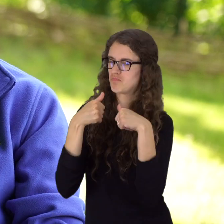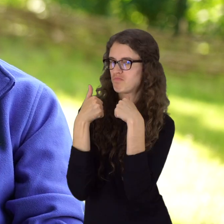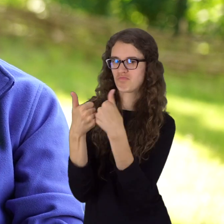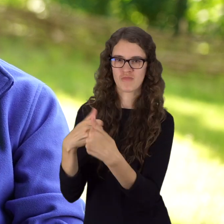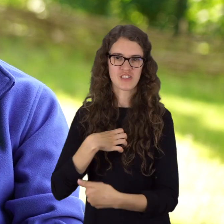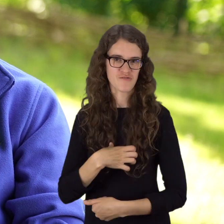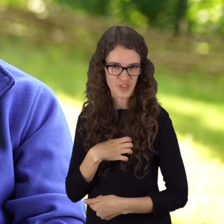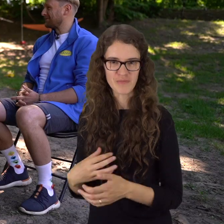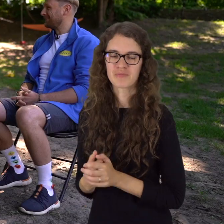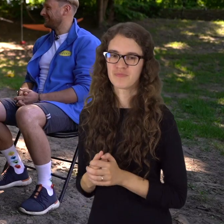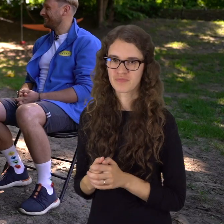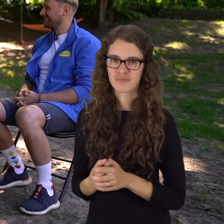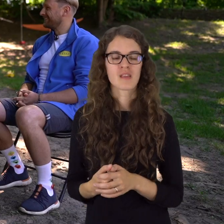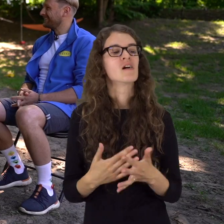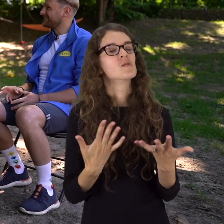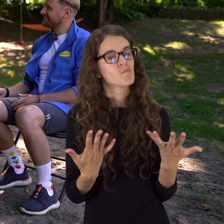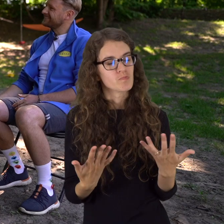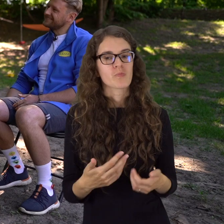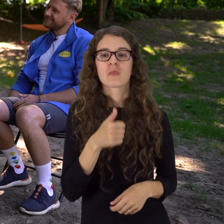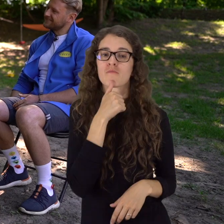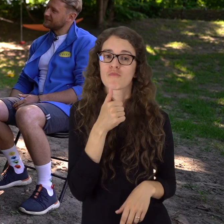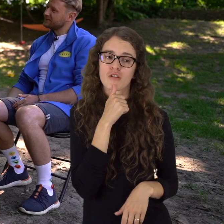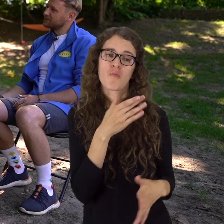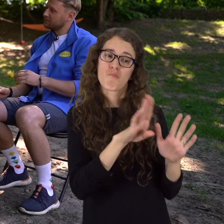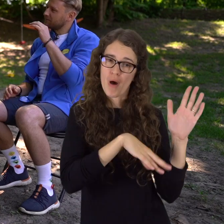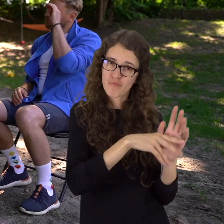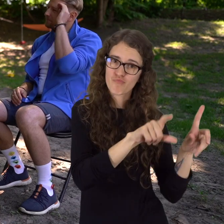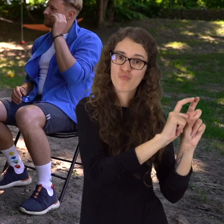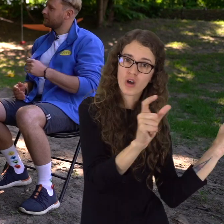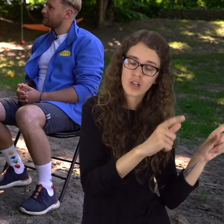tokių labai labai svarbių dalykų. Taip, tai kuo skiriasi kitos